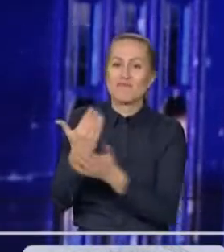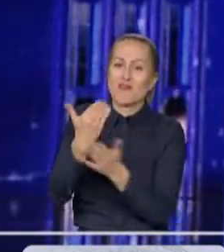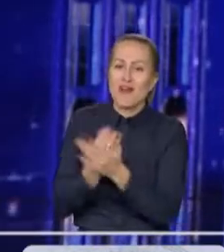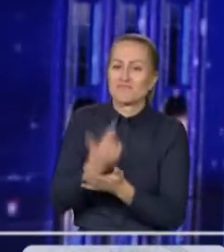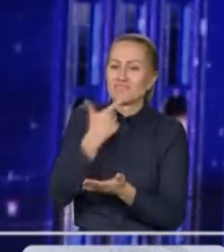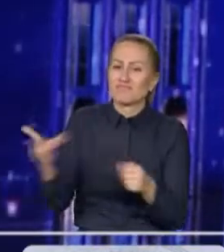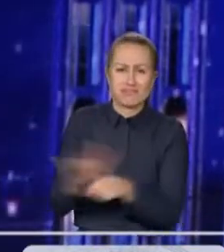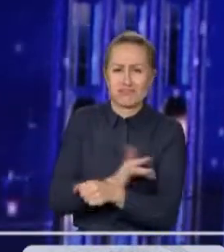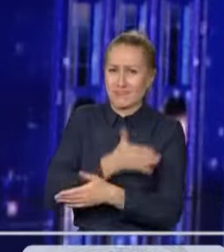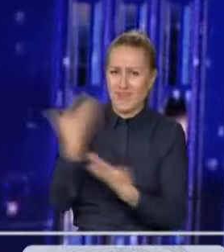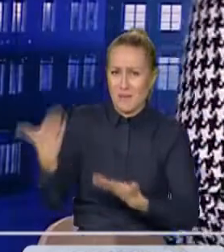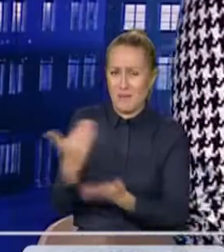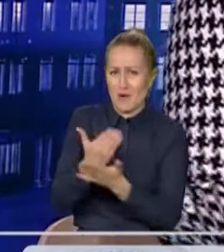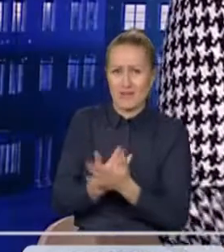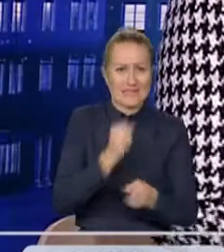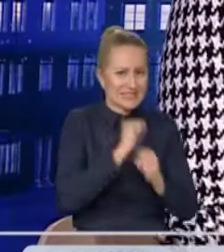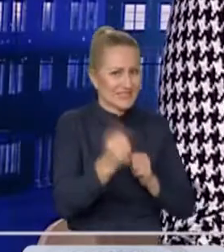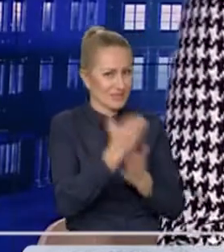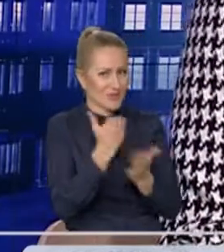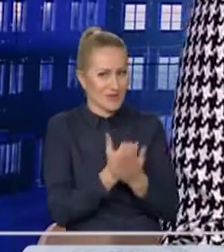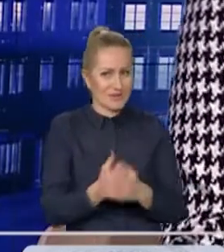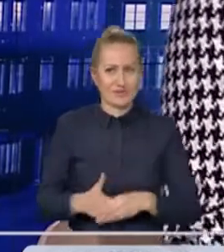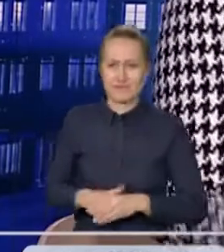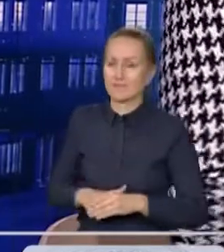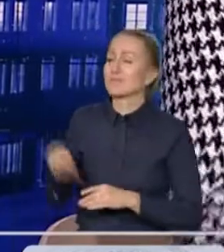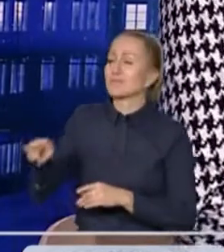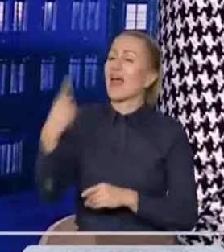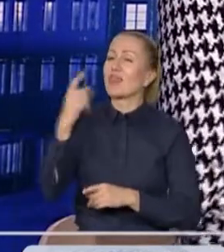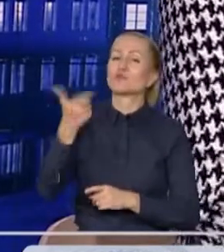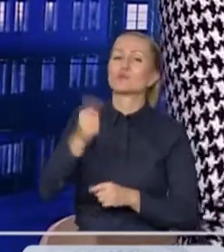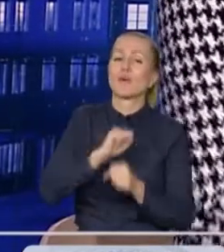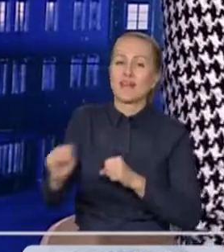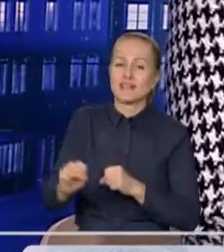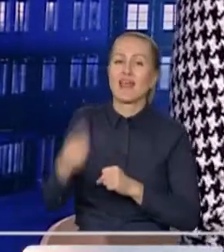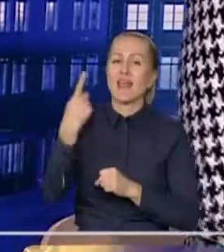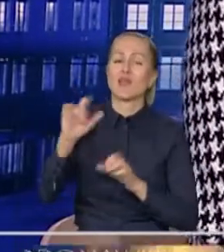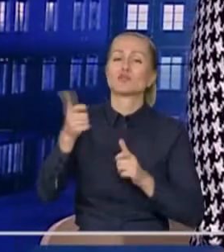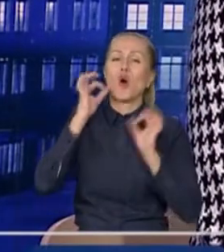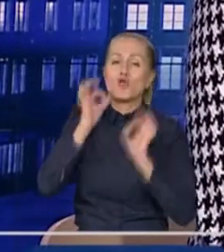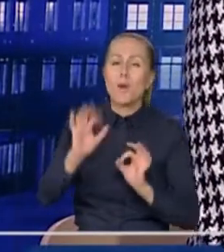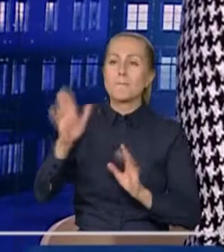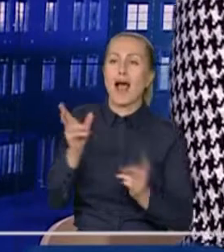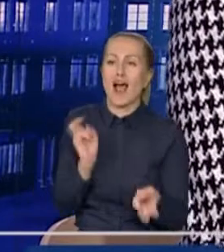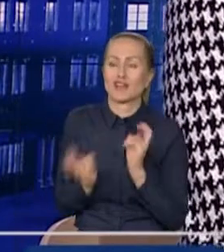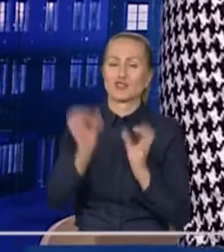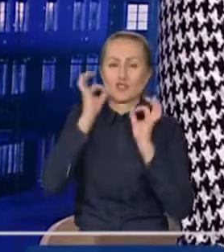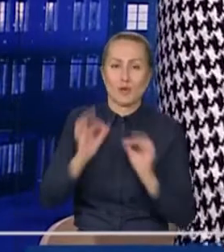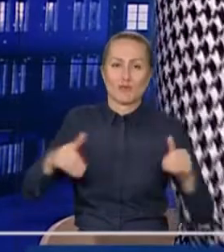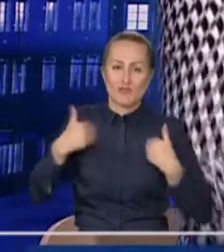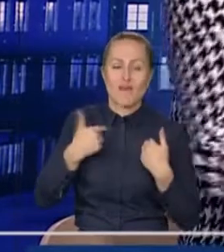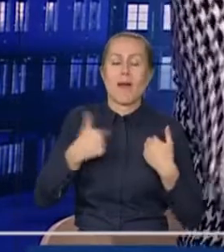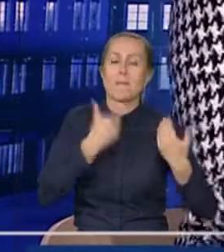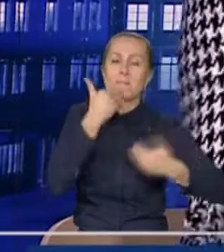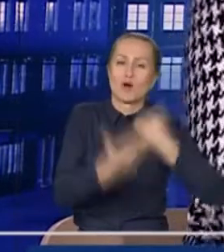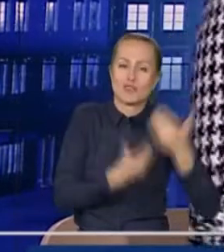programie, bo go po prostu nie ma. Jedyne, co jest, to całe szczęście, że w dobrym zdrowiu Jarosław Kaczyński, serdecznie go